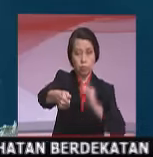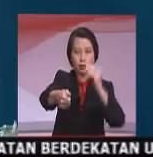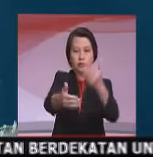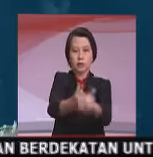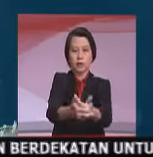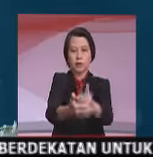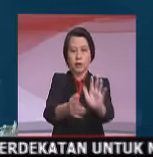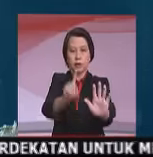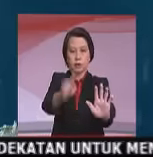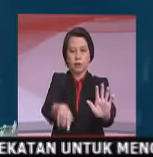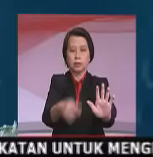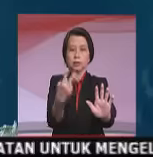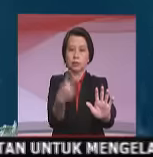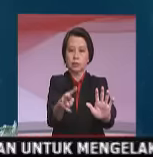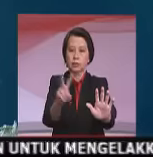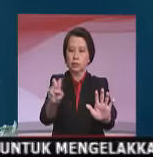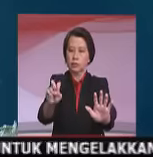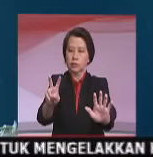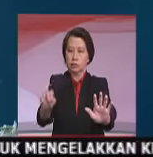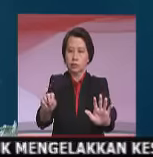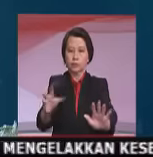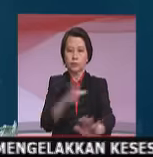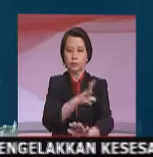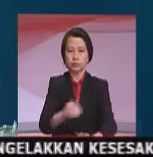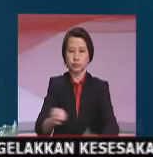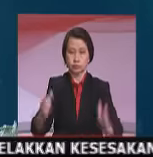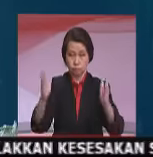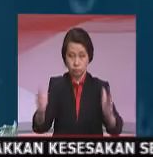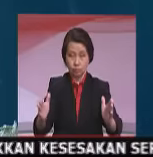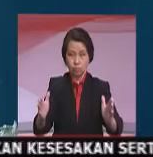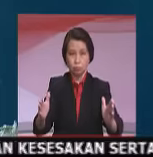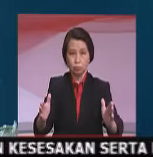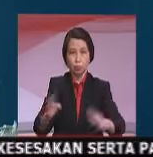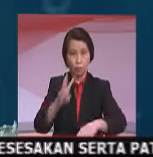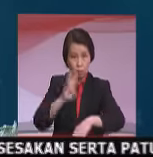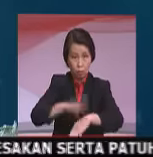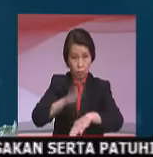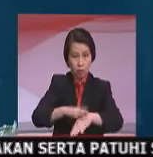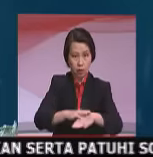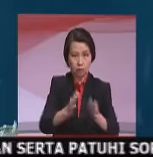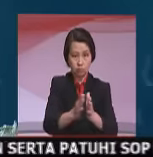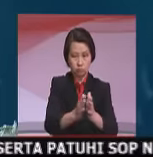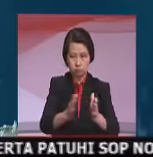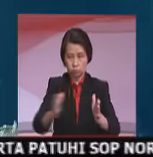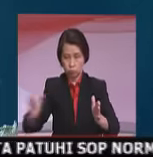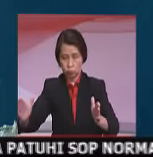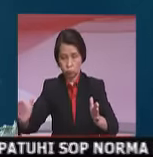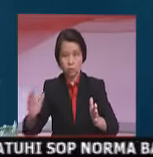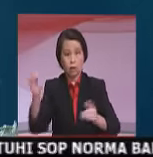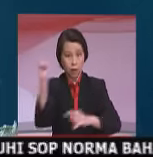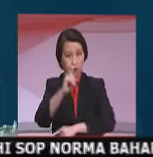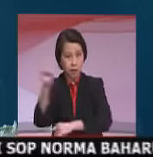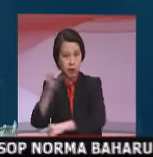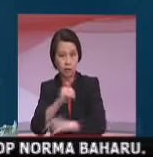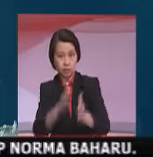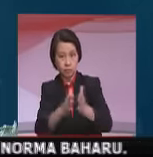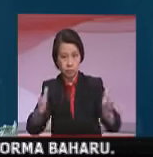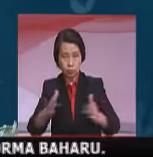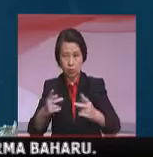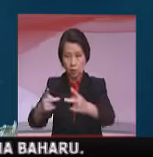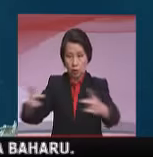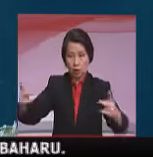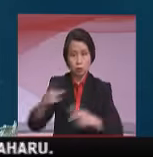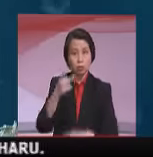sehingga 5 Disember 2020. Dan sepanjang tempoh amaran ini berkuat kuasa juga, keadaan kawasan